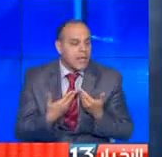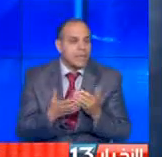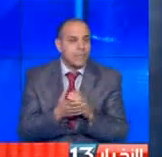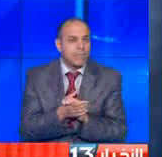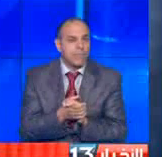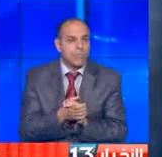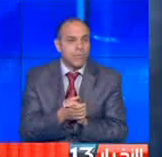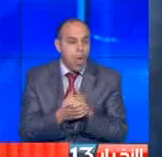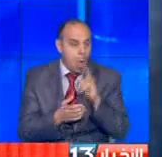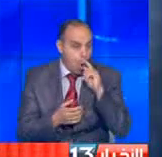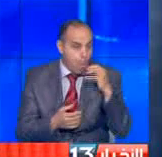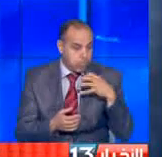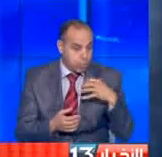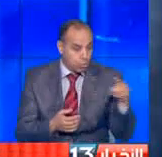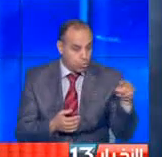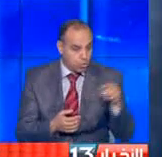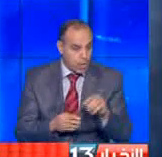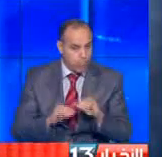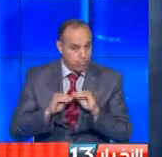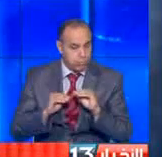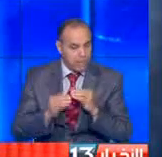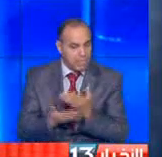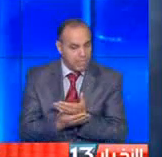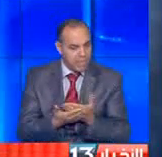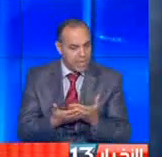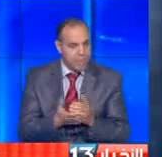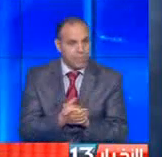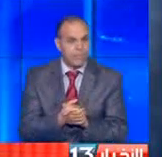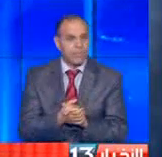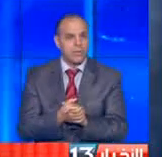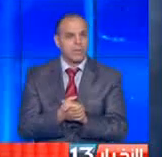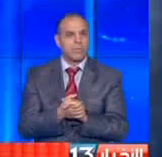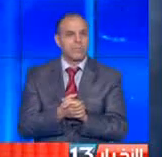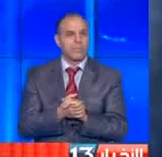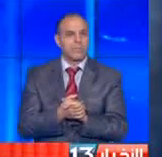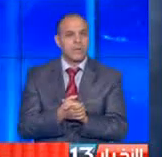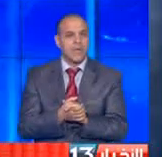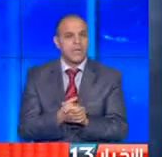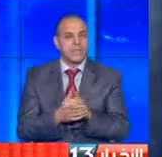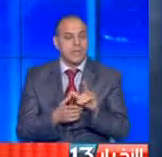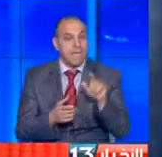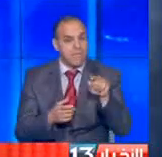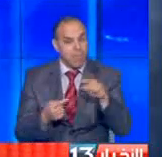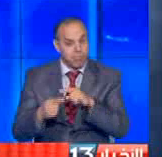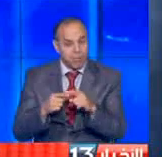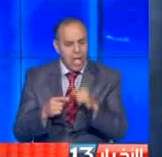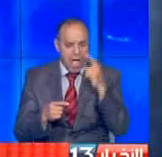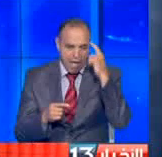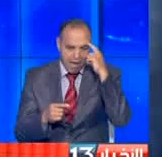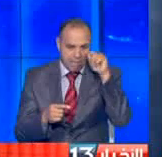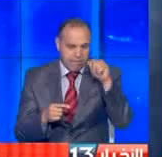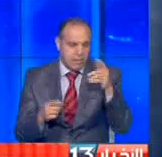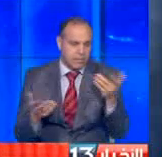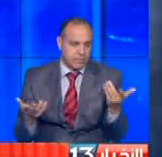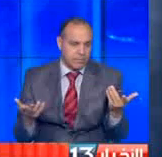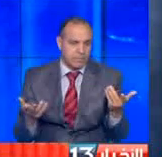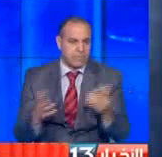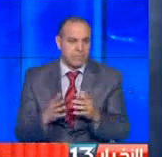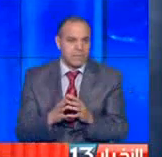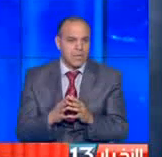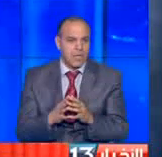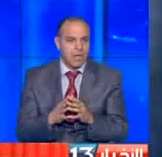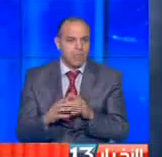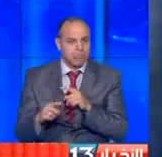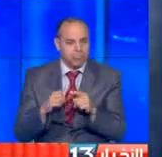يكون المستثمر بشيء لتكون له ثقه مش يكون حتى في معنا في صوره وجود نزاع ال ال حل